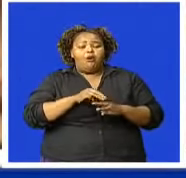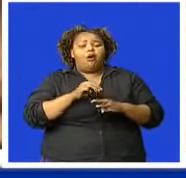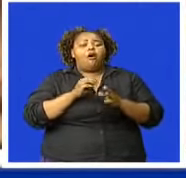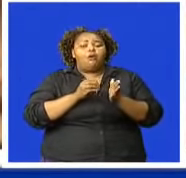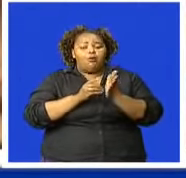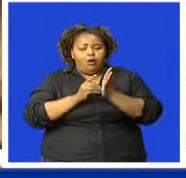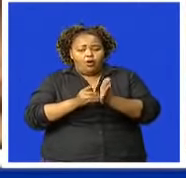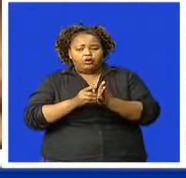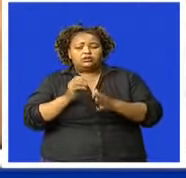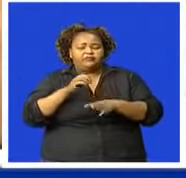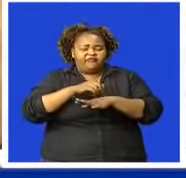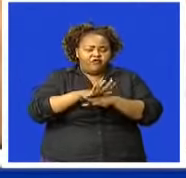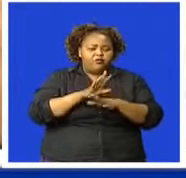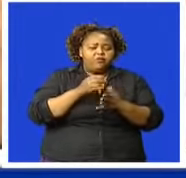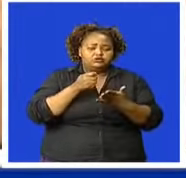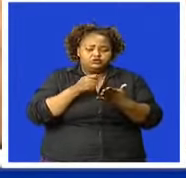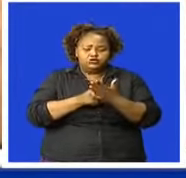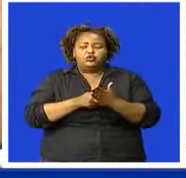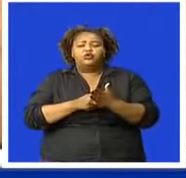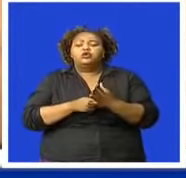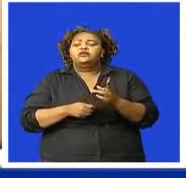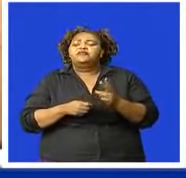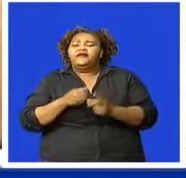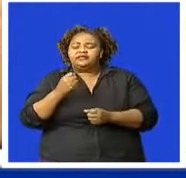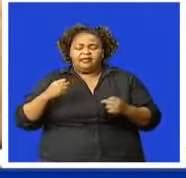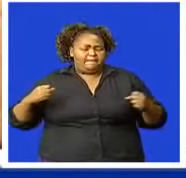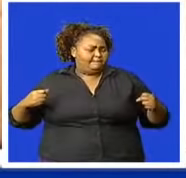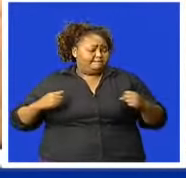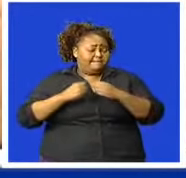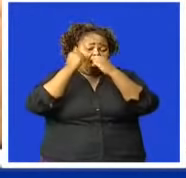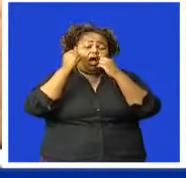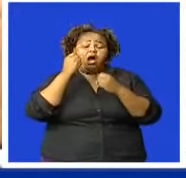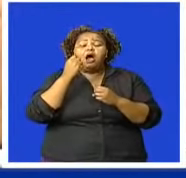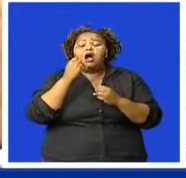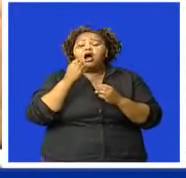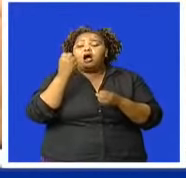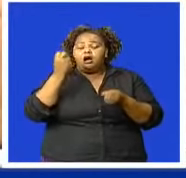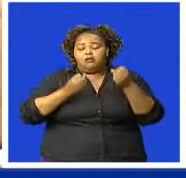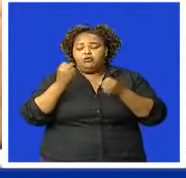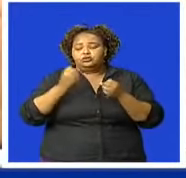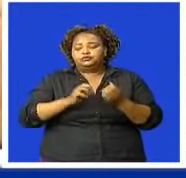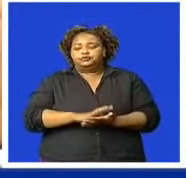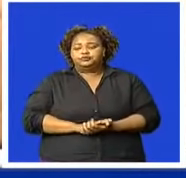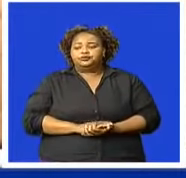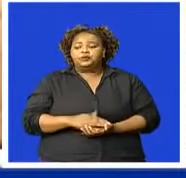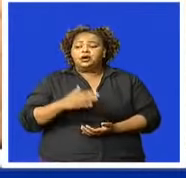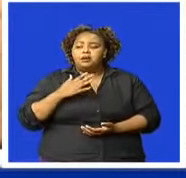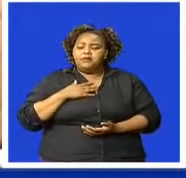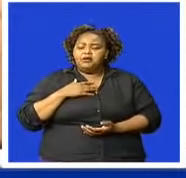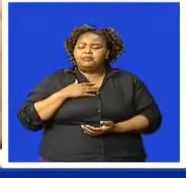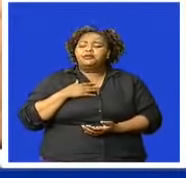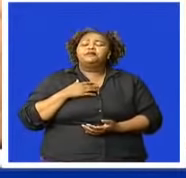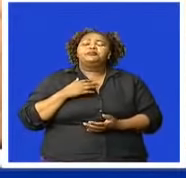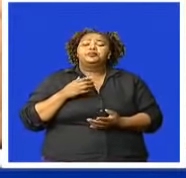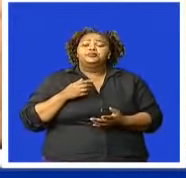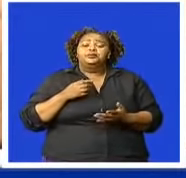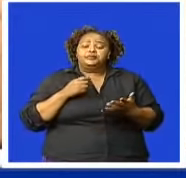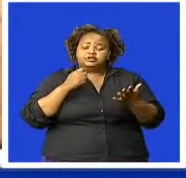esitolo khona sine besesitolo so save imoto ishayisa saphuma ke